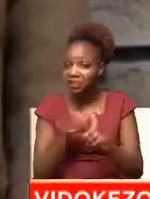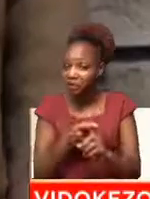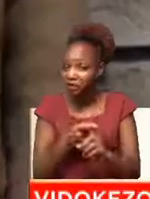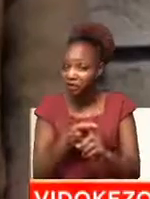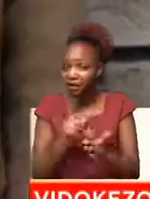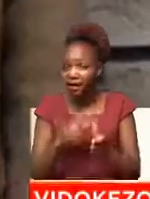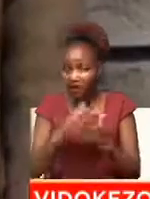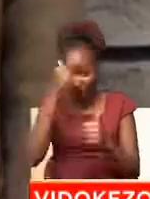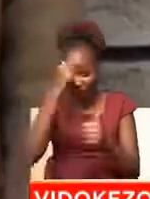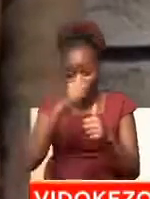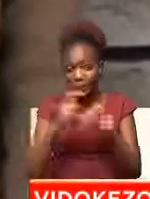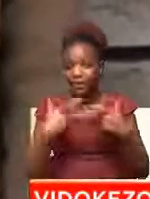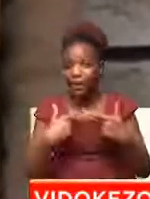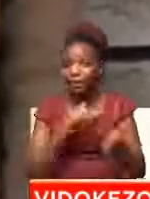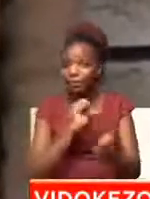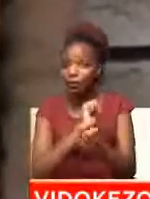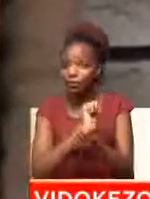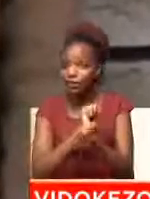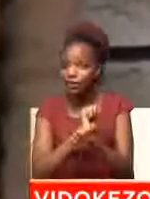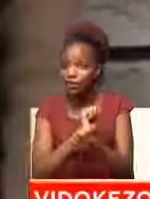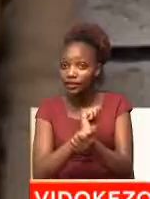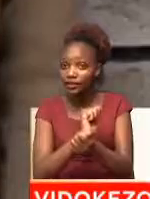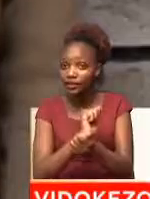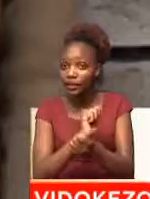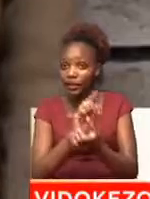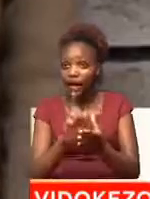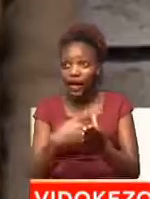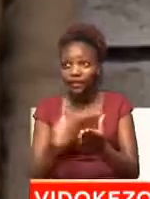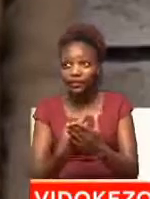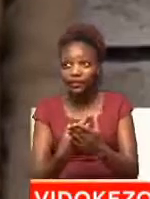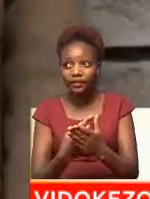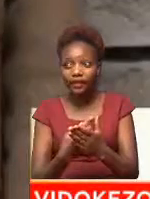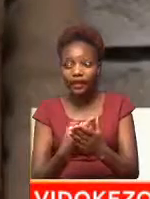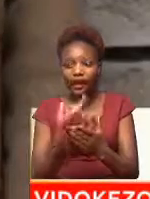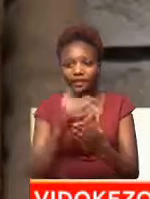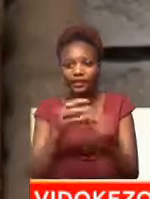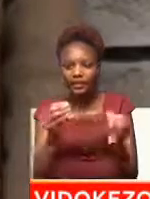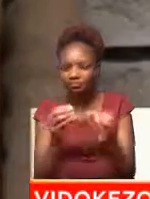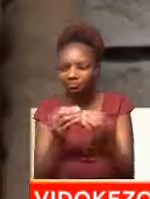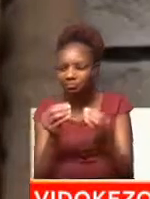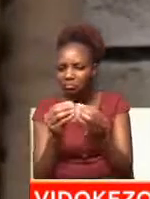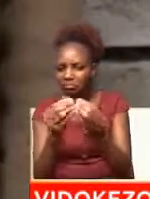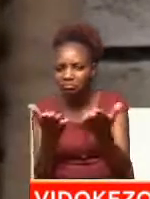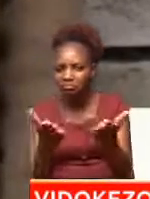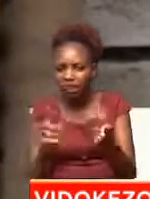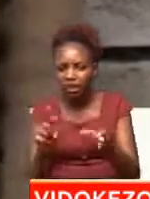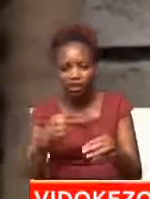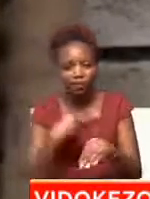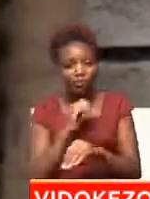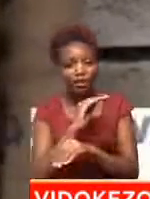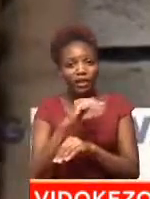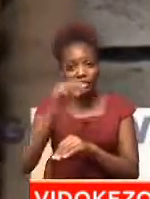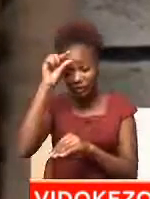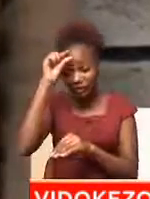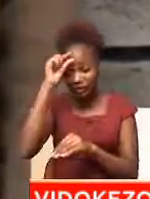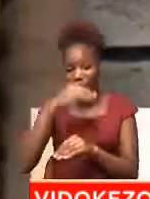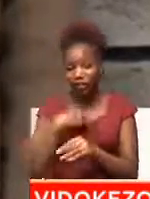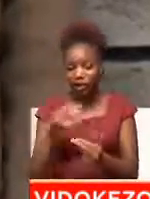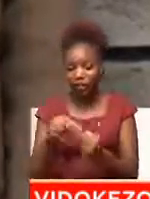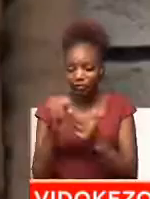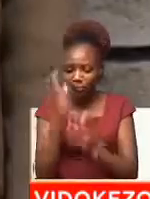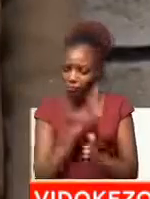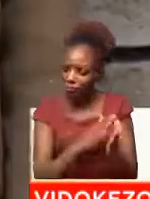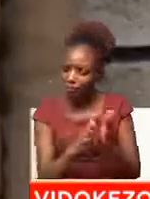wamefungwa. Hawa ni watu ambao wako vulnerable to some services. Ninaomba serikali kwamba iweke mikakati ya kutosha